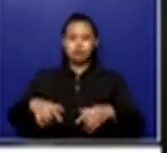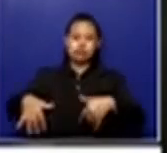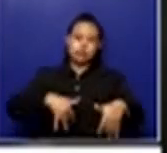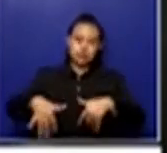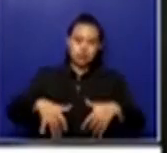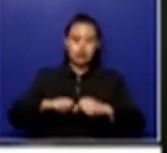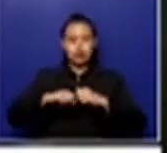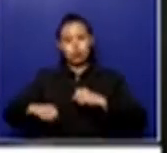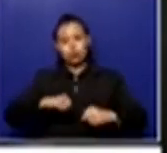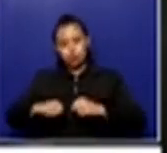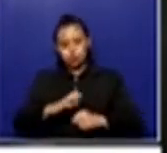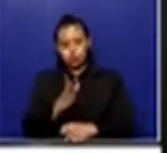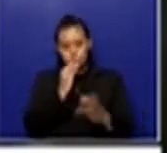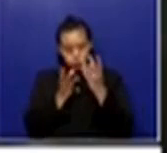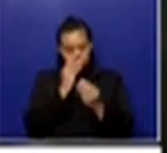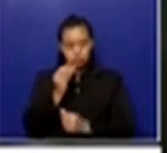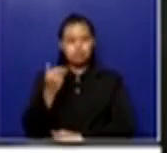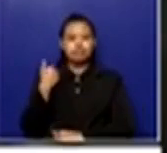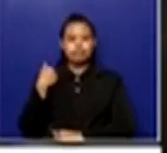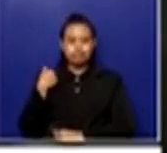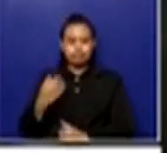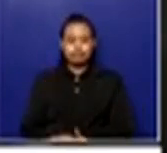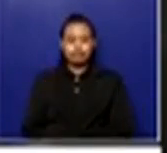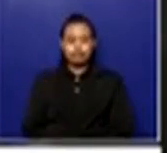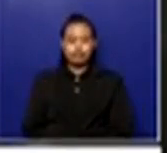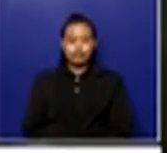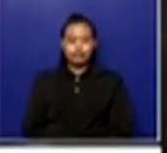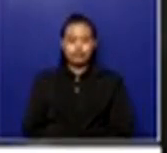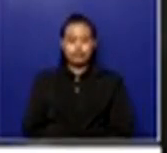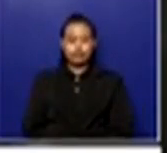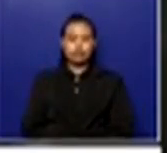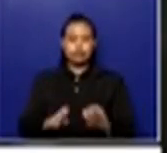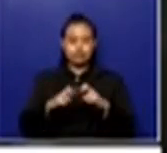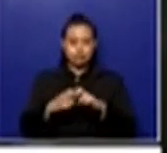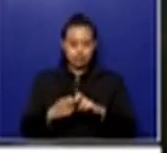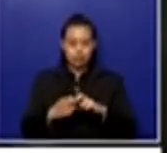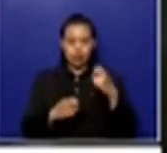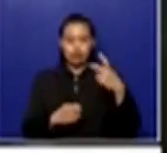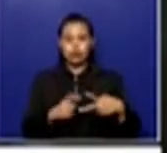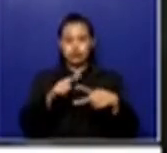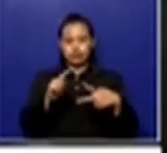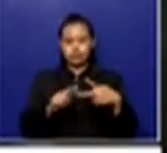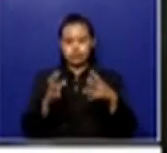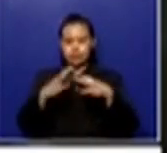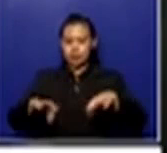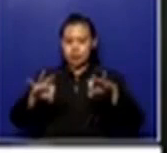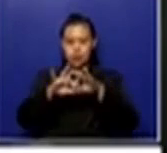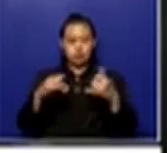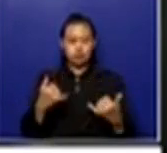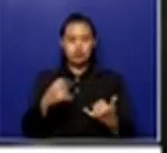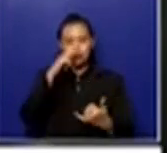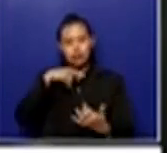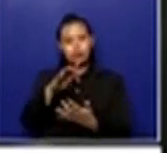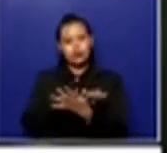ตอนนี้อ้างอิงถึงคำพูดของท่านผู้อำนวยการนะครับว่าในวิกฤต2วิกฤตที่สำคัญที่เกิดขึ้นในประเทศเราข